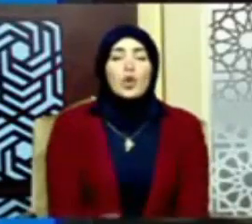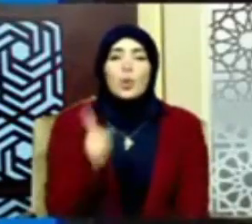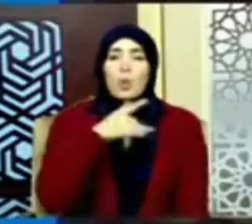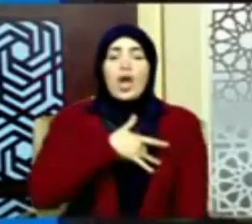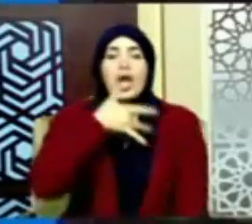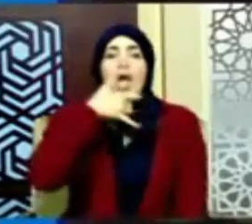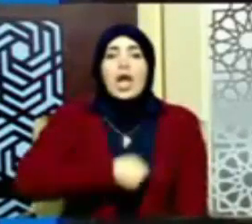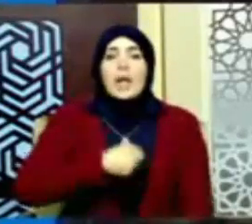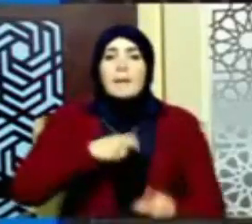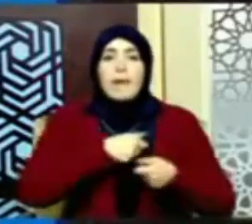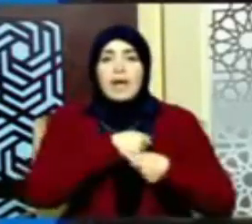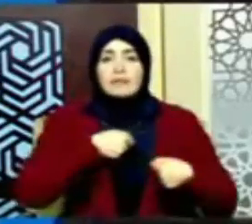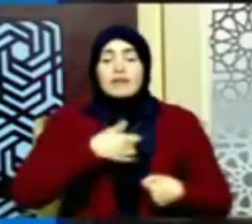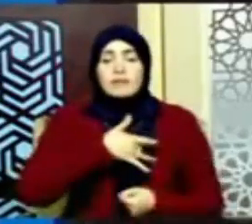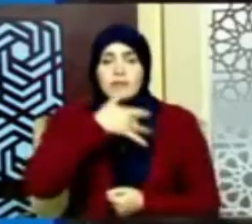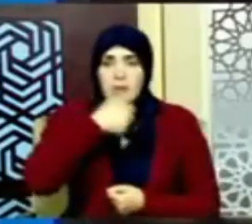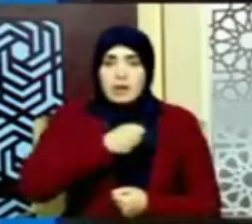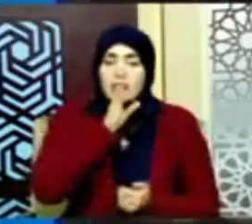وإيمانا صادقا